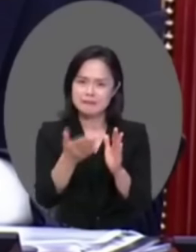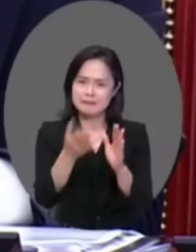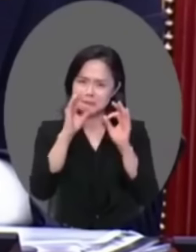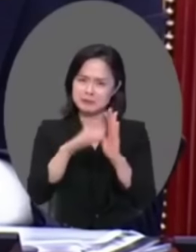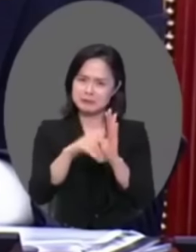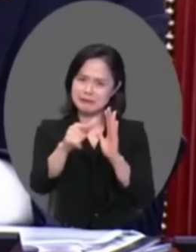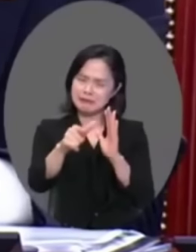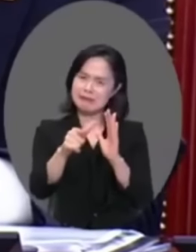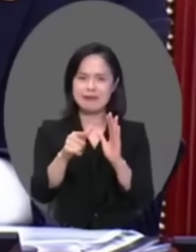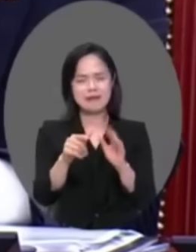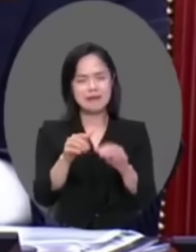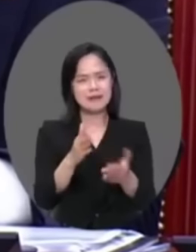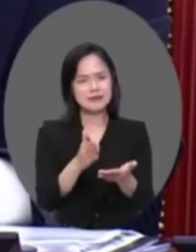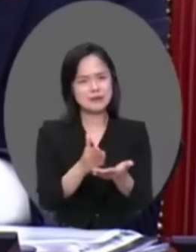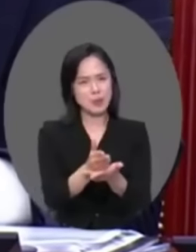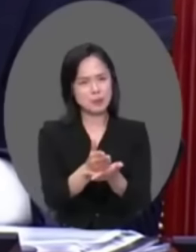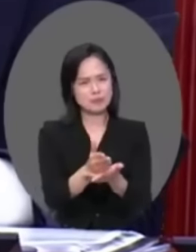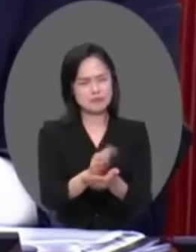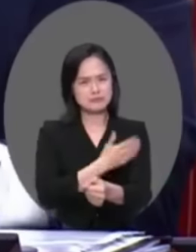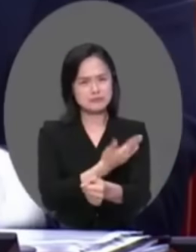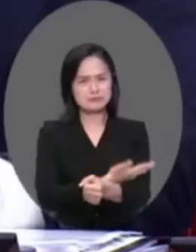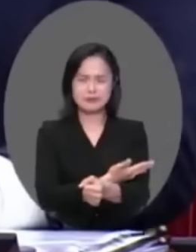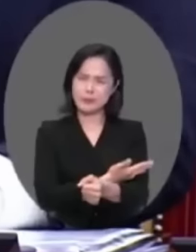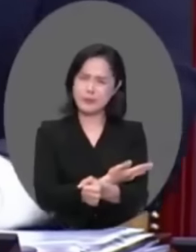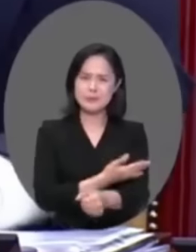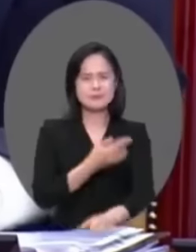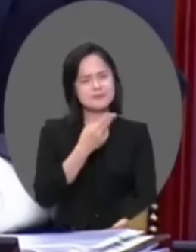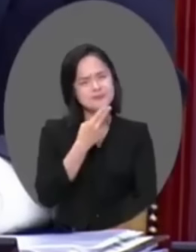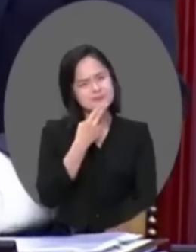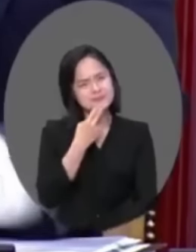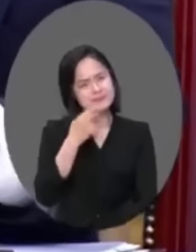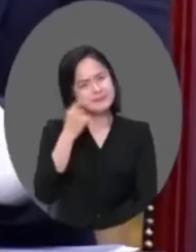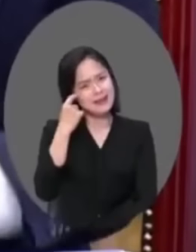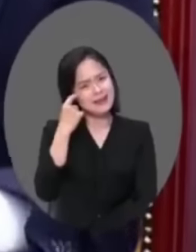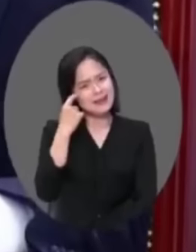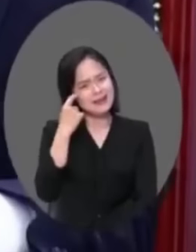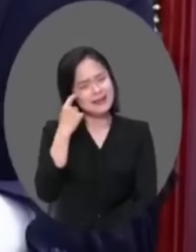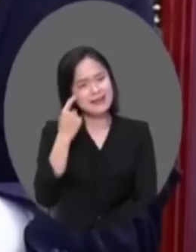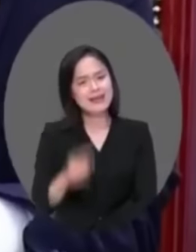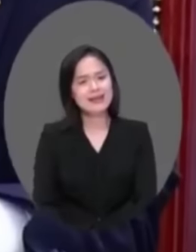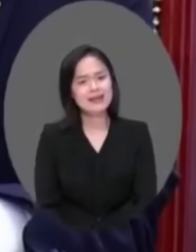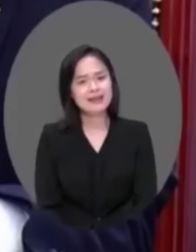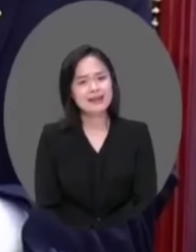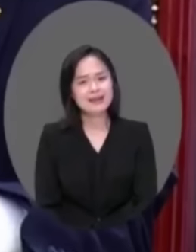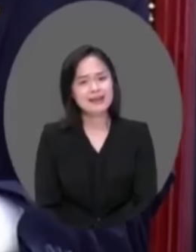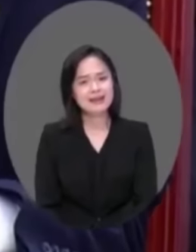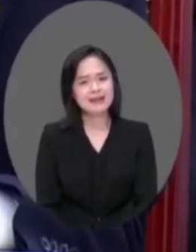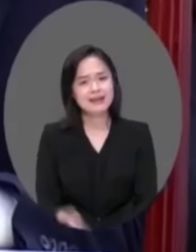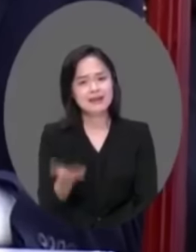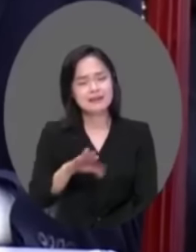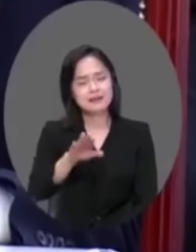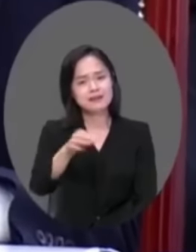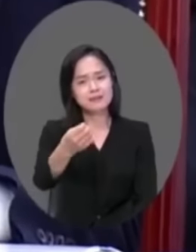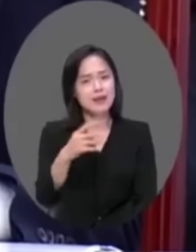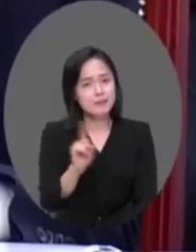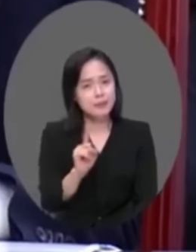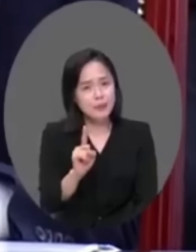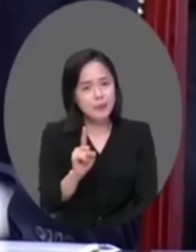없으시거나 생각하는데이 부분에서 강조하신 것을 보면은 사실 정무적 역할을 강조하셨어요 주